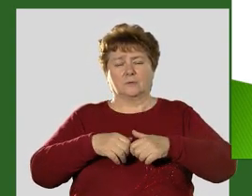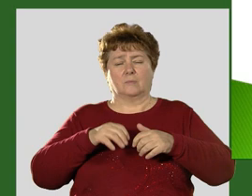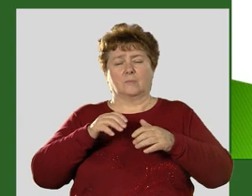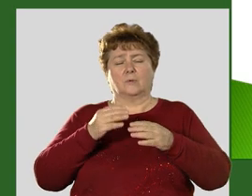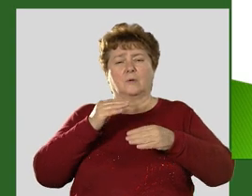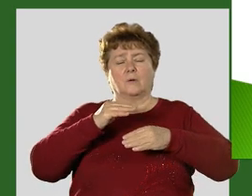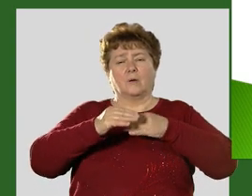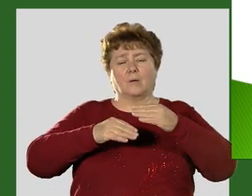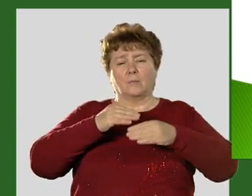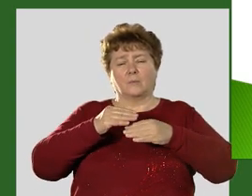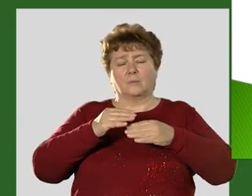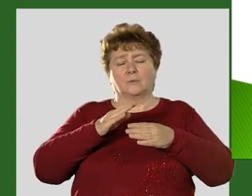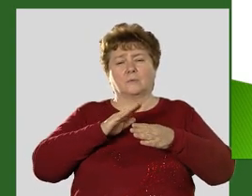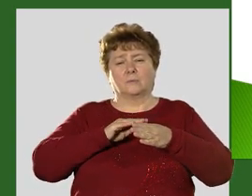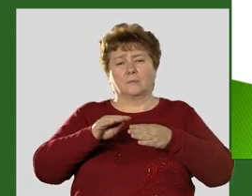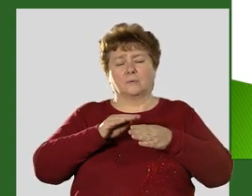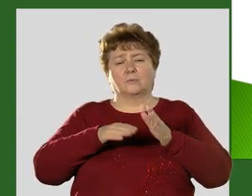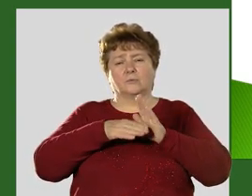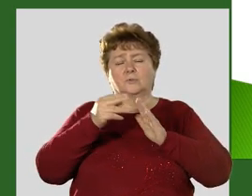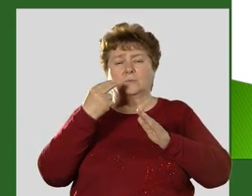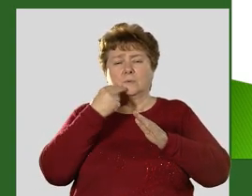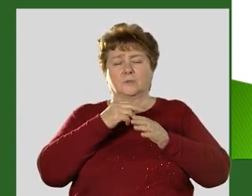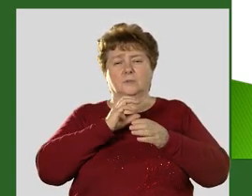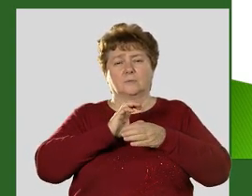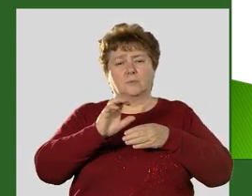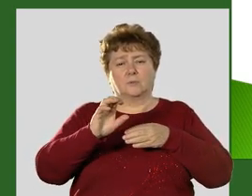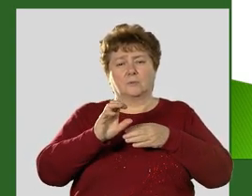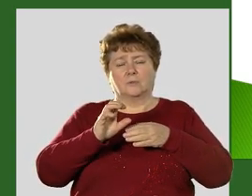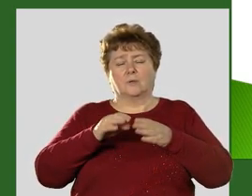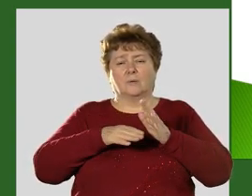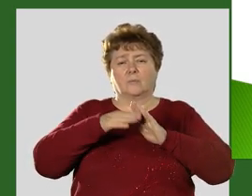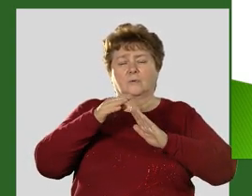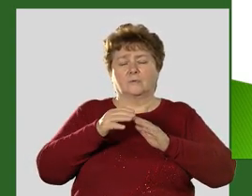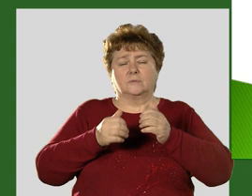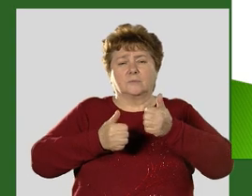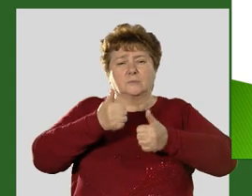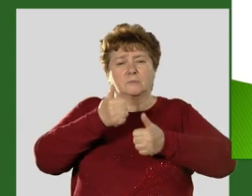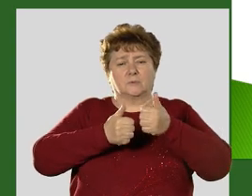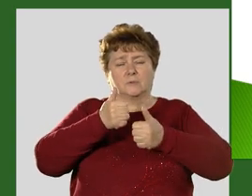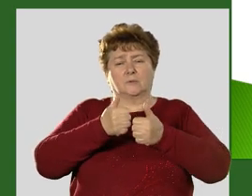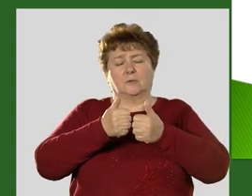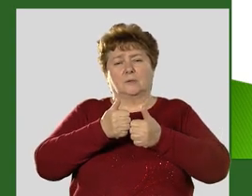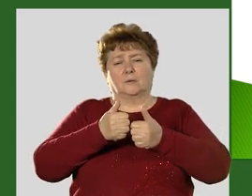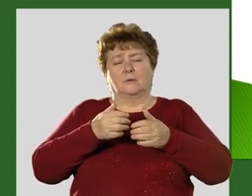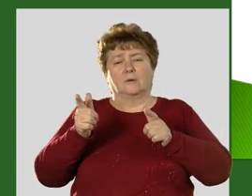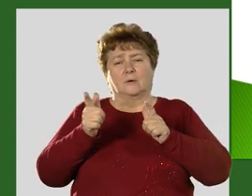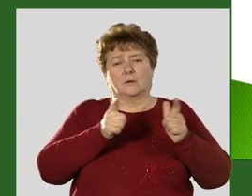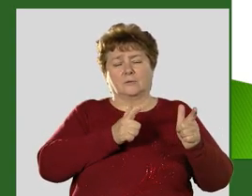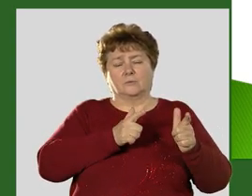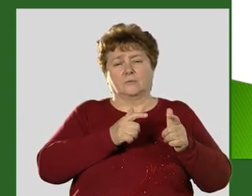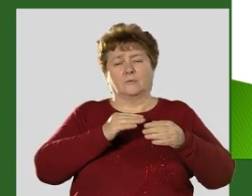их обработке с улучшением качества продукции и повышения конкурентоспособности